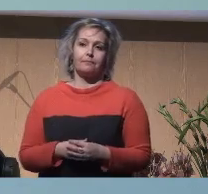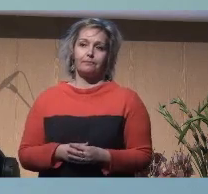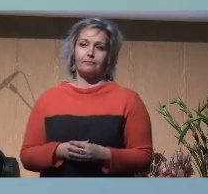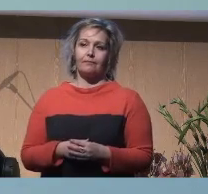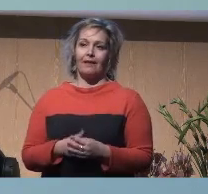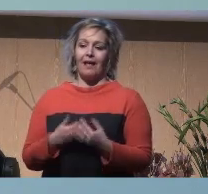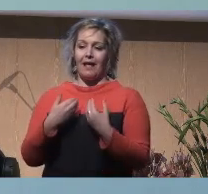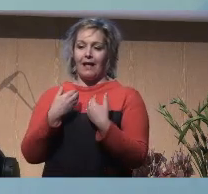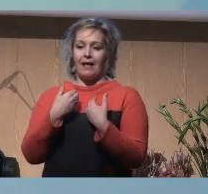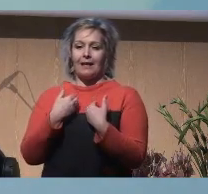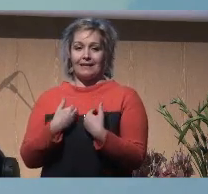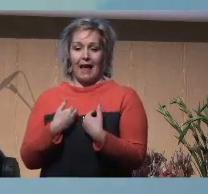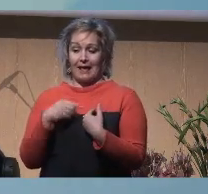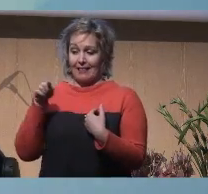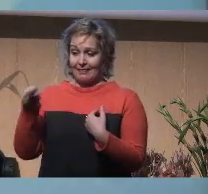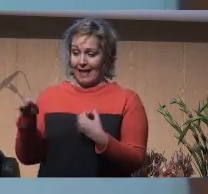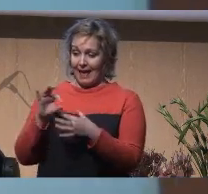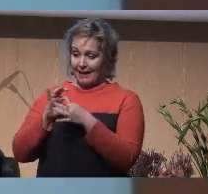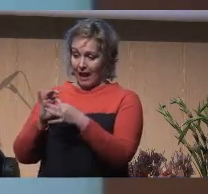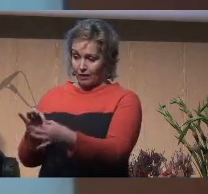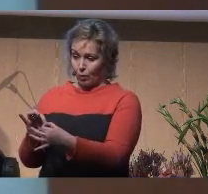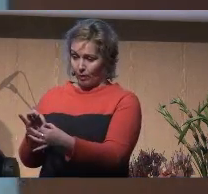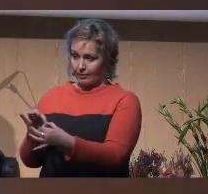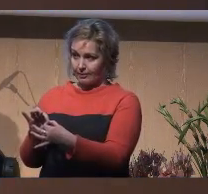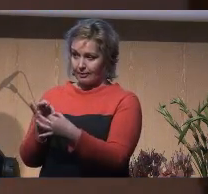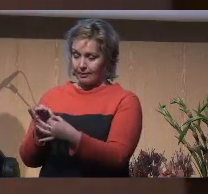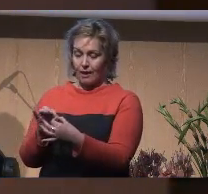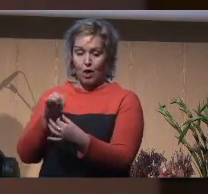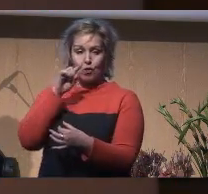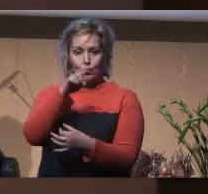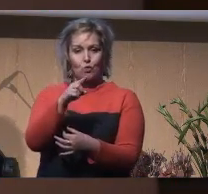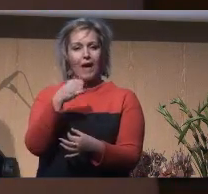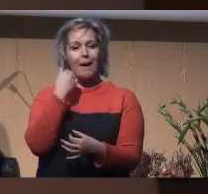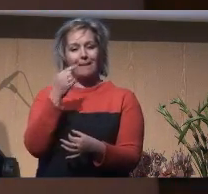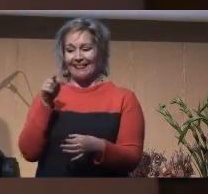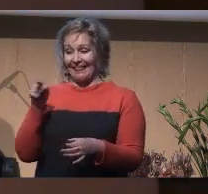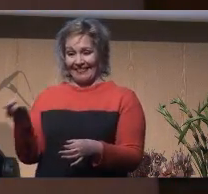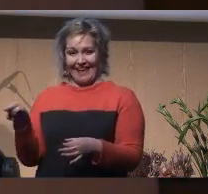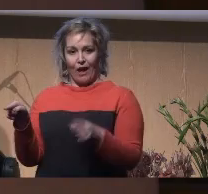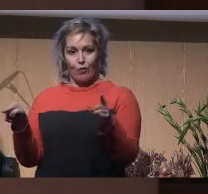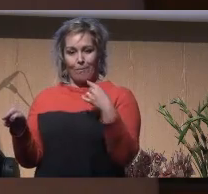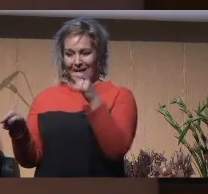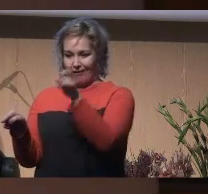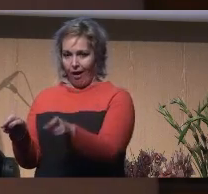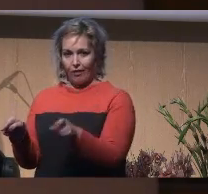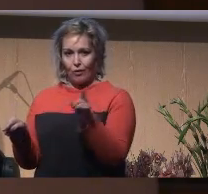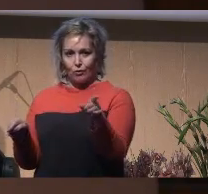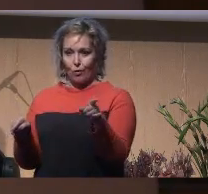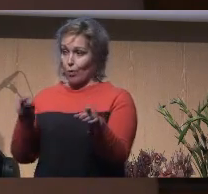I jeg-det-relasjonen så er duet blitt det. Du er blitt han, hun,